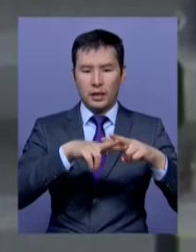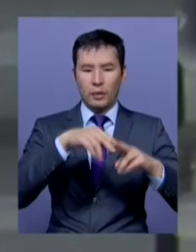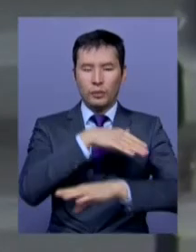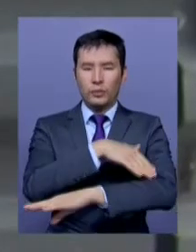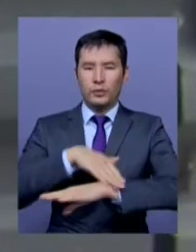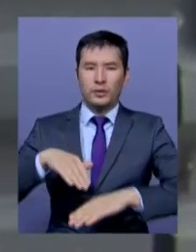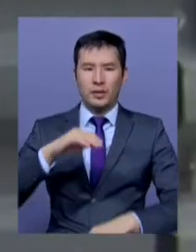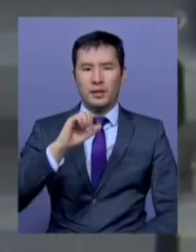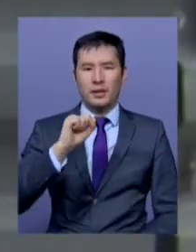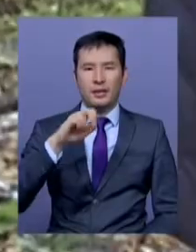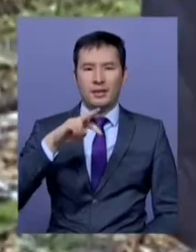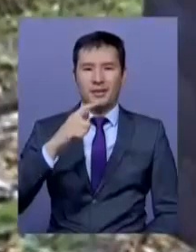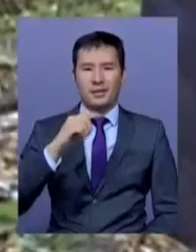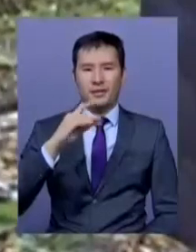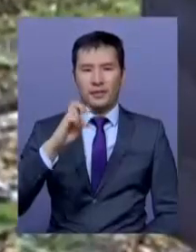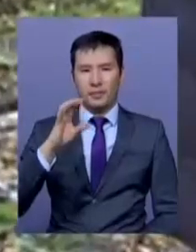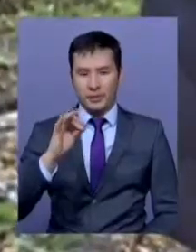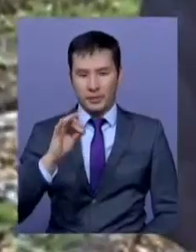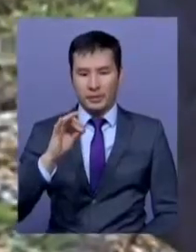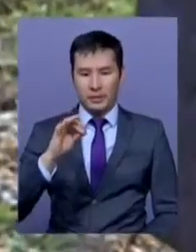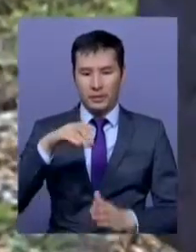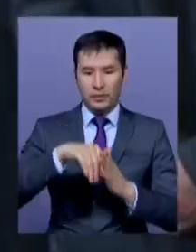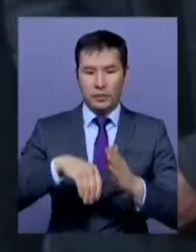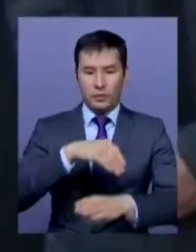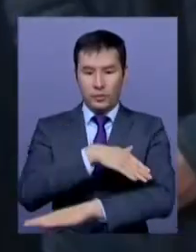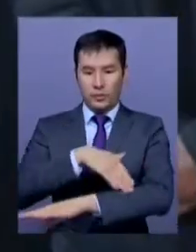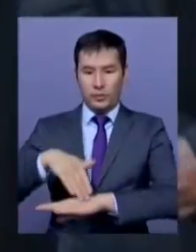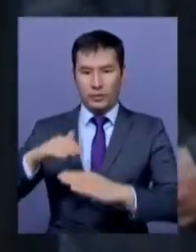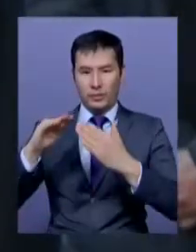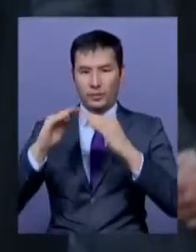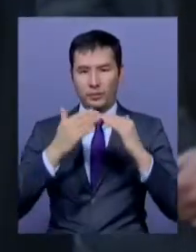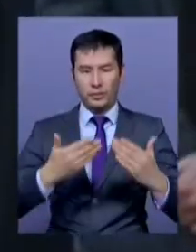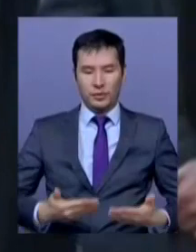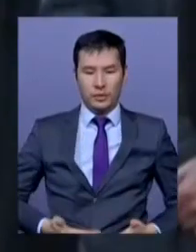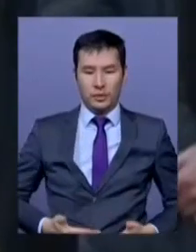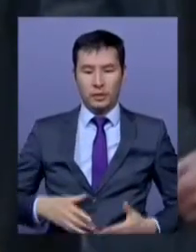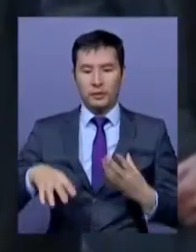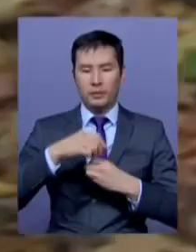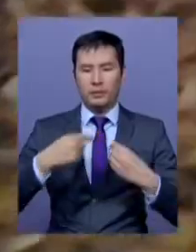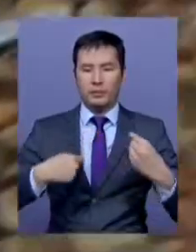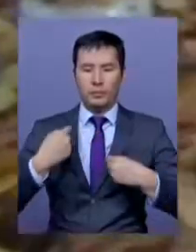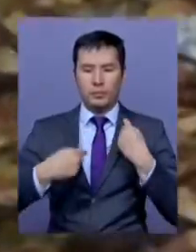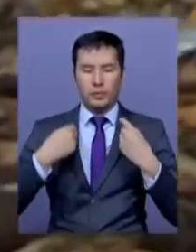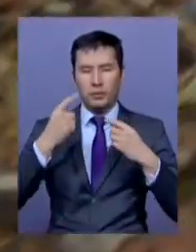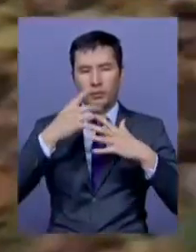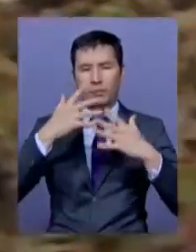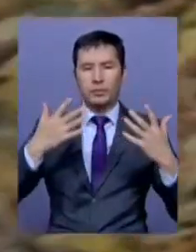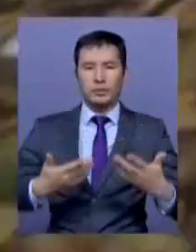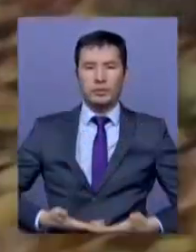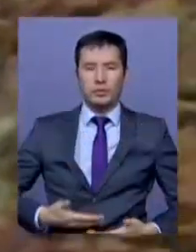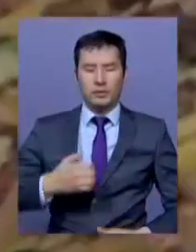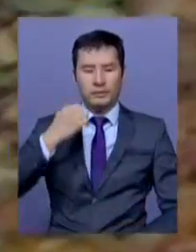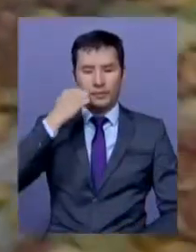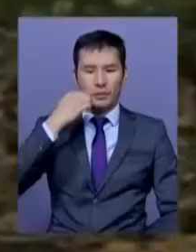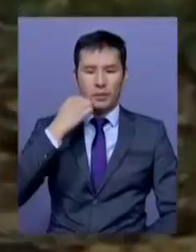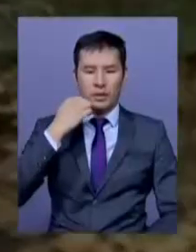тұрғындары өркенеттен жырақ қалдық деп жанай қайларын жеткізді. Бұл аумақта тұрғындардың басым бөлігі қариялар. Суды колонкадан тасып шет.